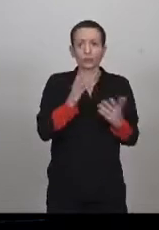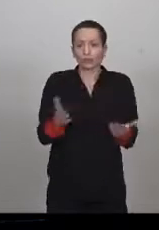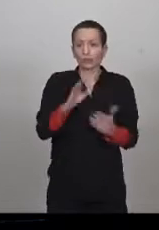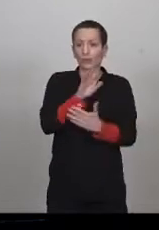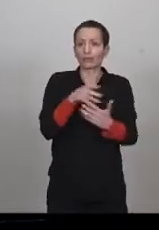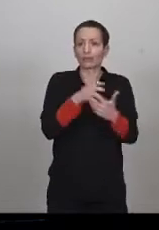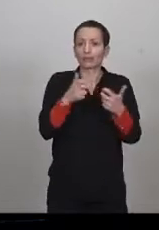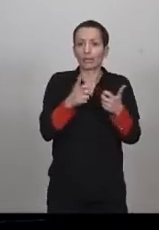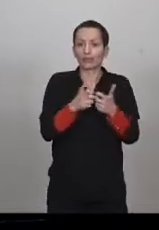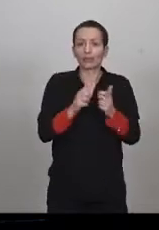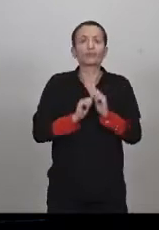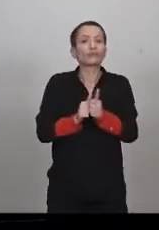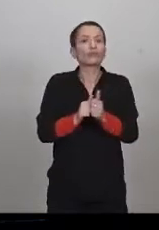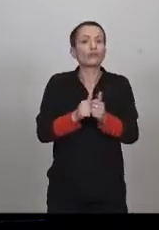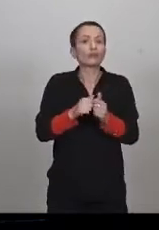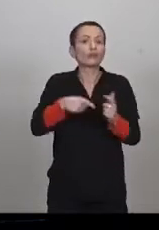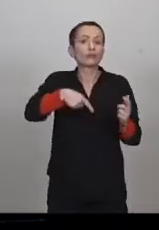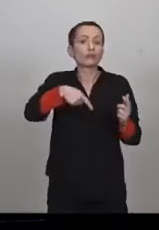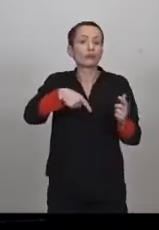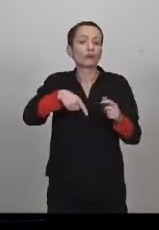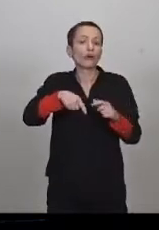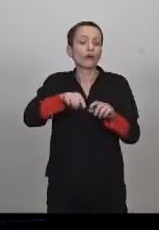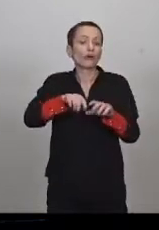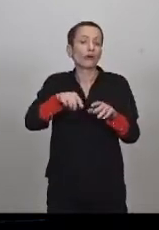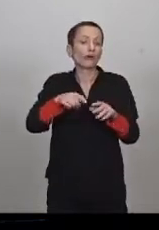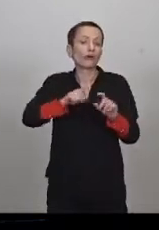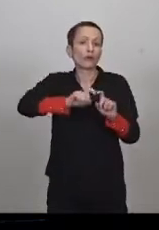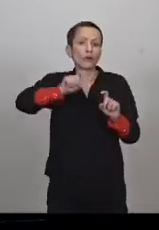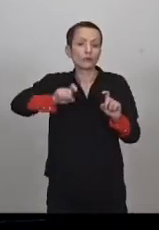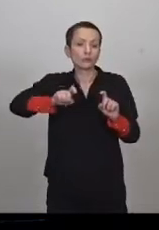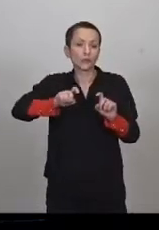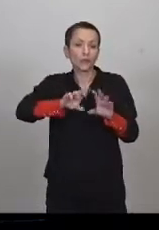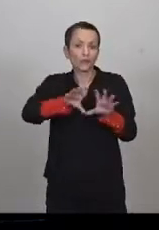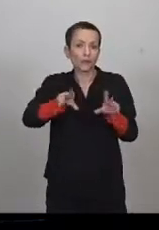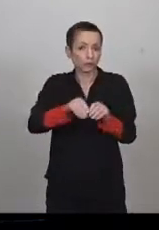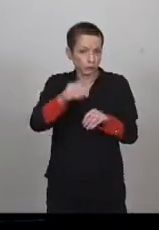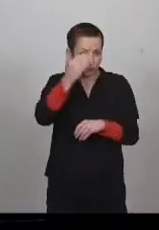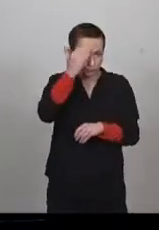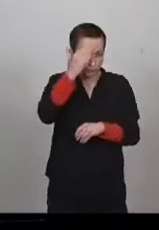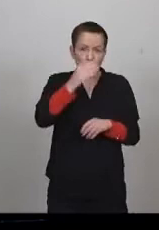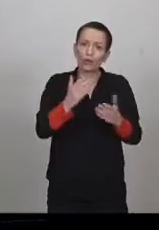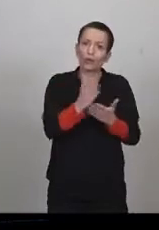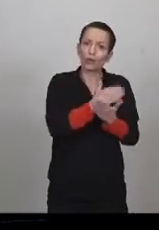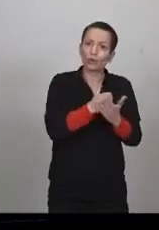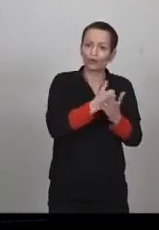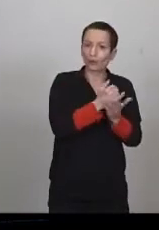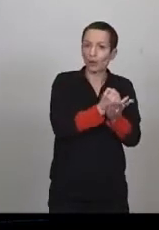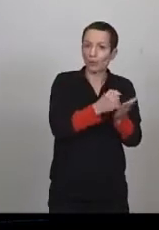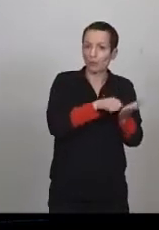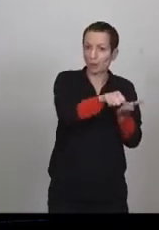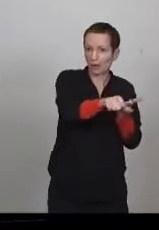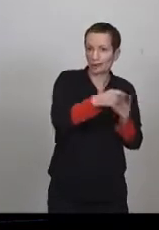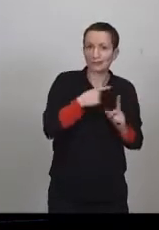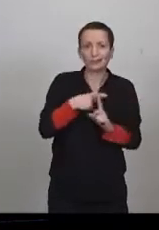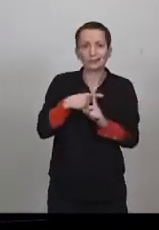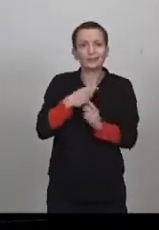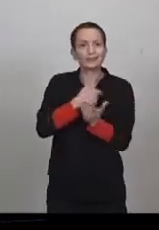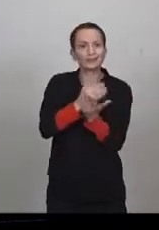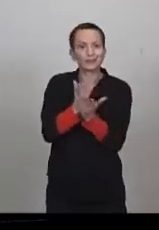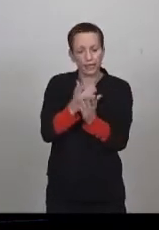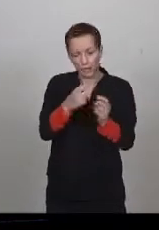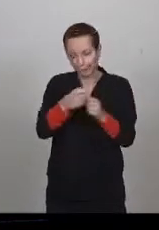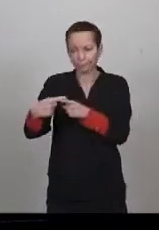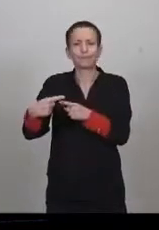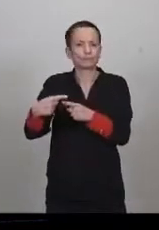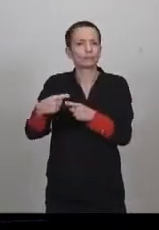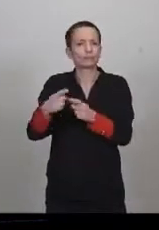quotient familial. Vous savez tout ce que c'est, ce système bien connu qui consiste à diviser le revenu imposable en un certain nombre de parts et permet de proportionner le